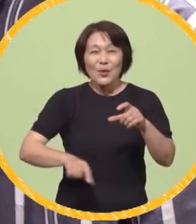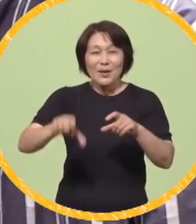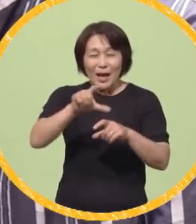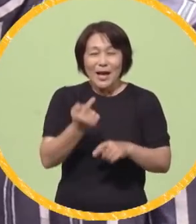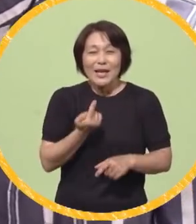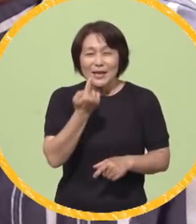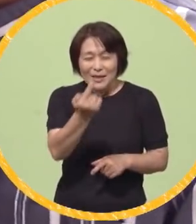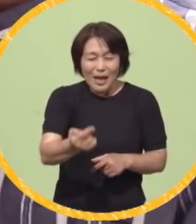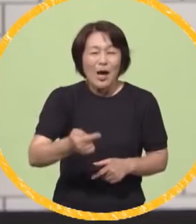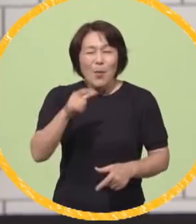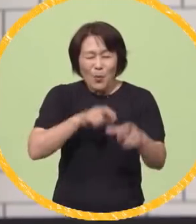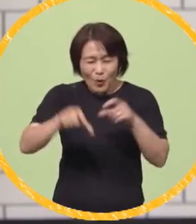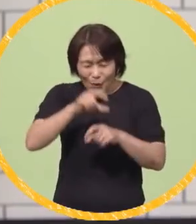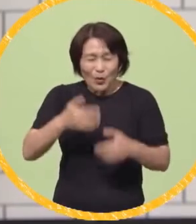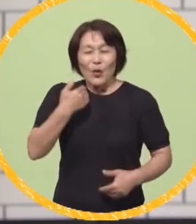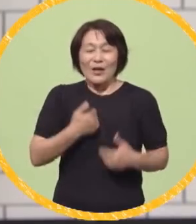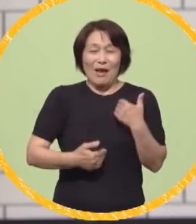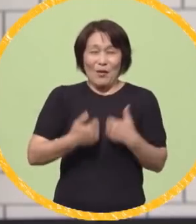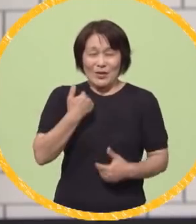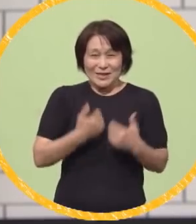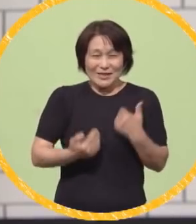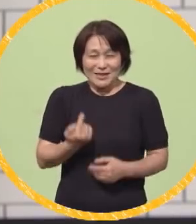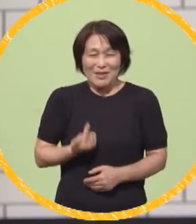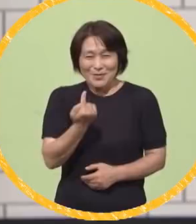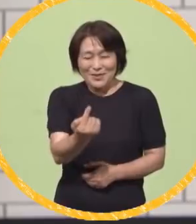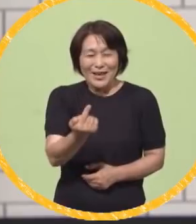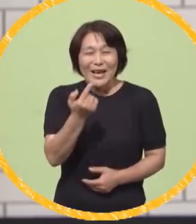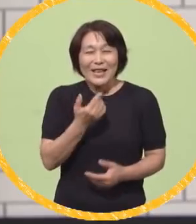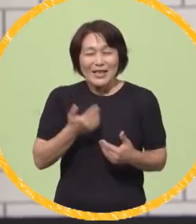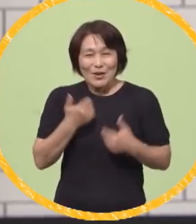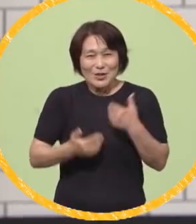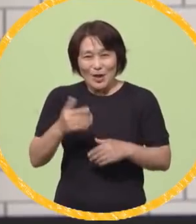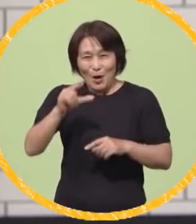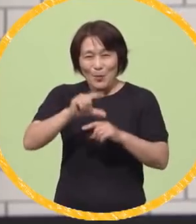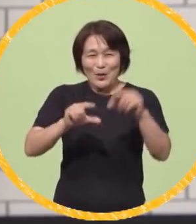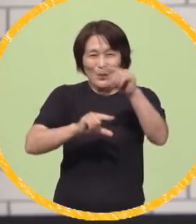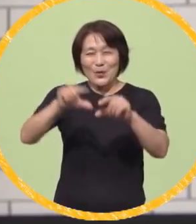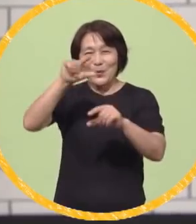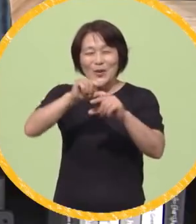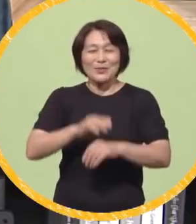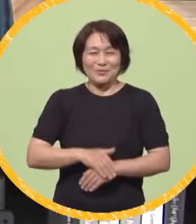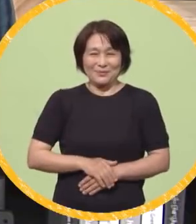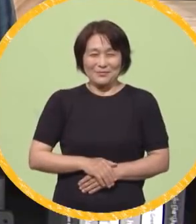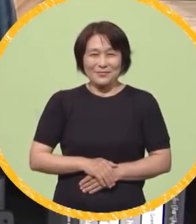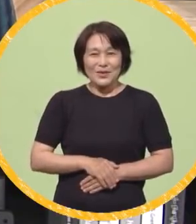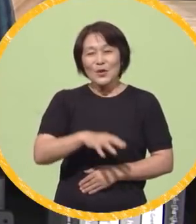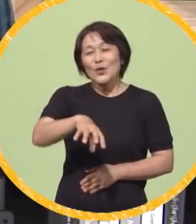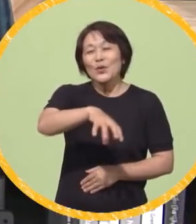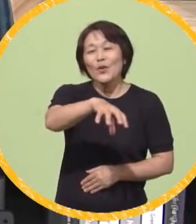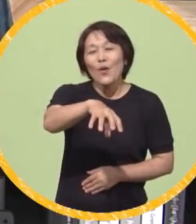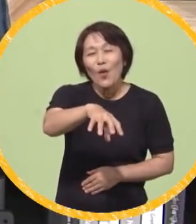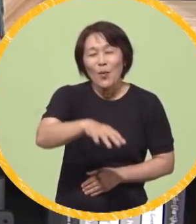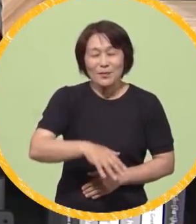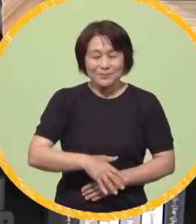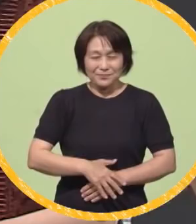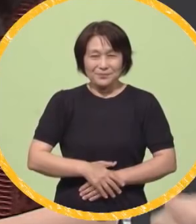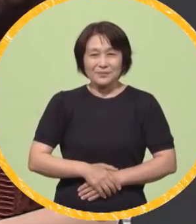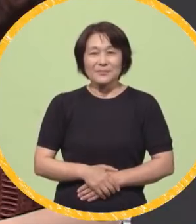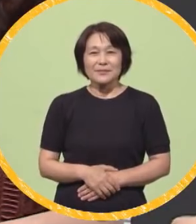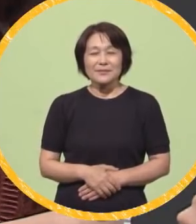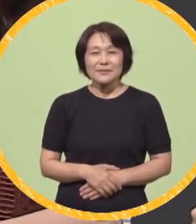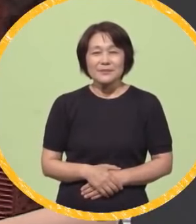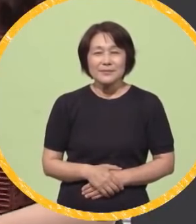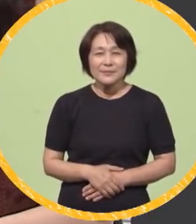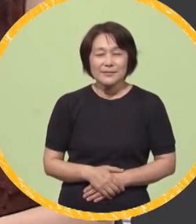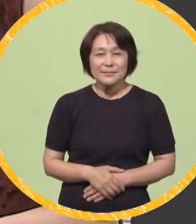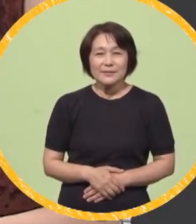をご紹介します。 ましたよ、噛めば噛むほどみたいなね、行けば行くほどウッズスポットね、そこにね、 噛めば噛むほどって噛むっていうかね、 味